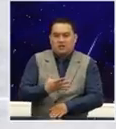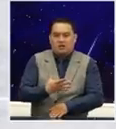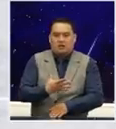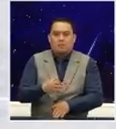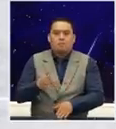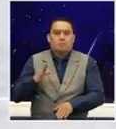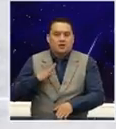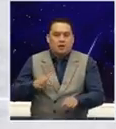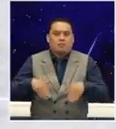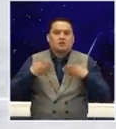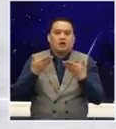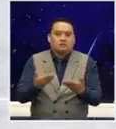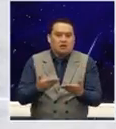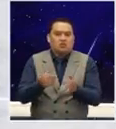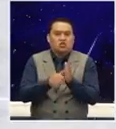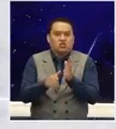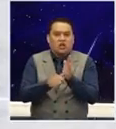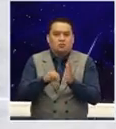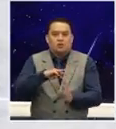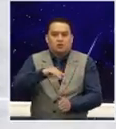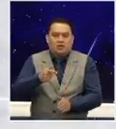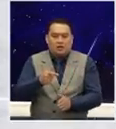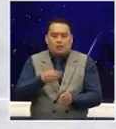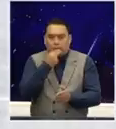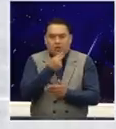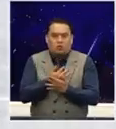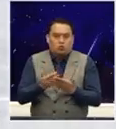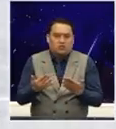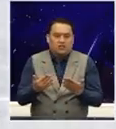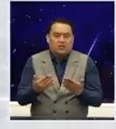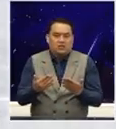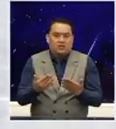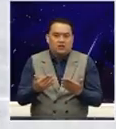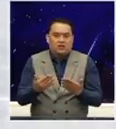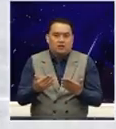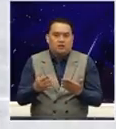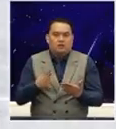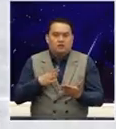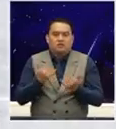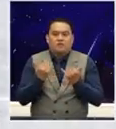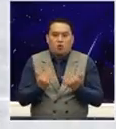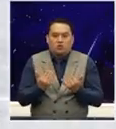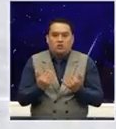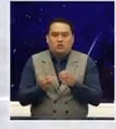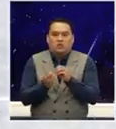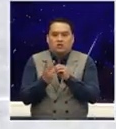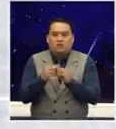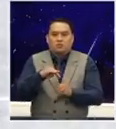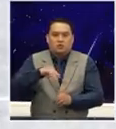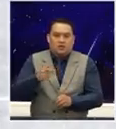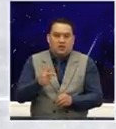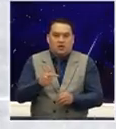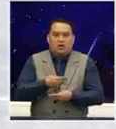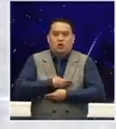было предоставлено на 60 миллионов тенге продукции. И эта продукция на сегодняшний день на 13 миллионов была